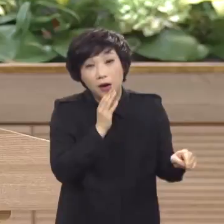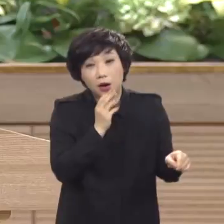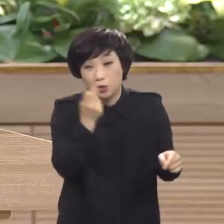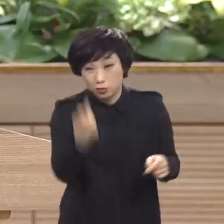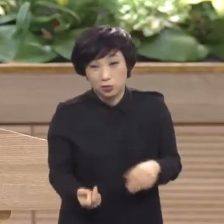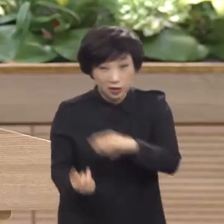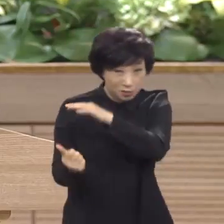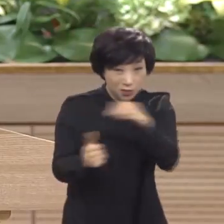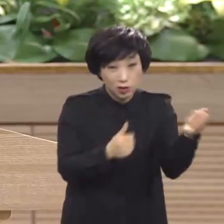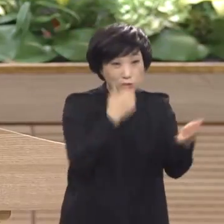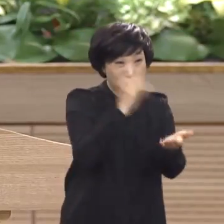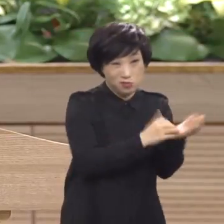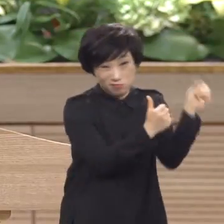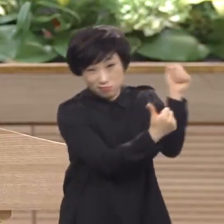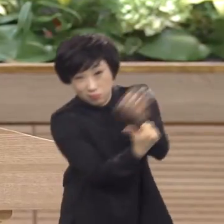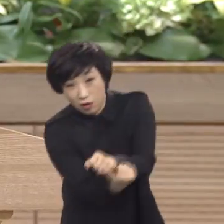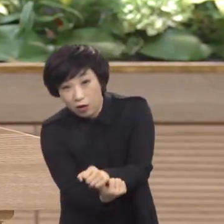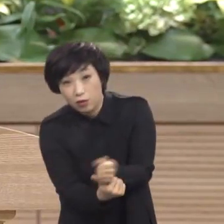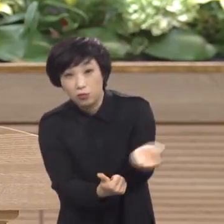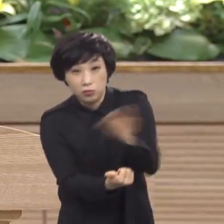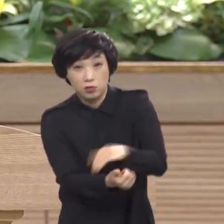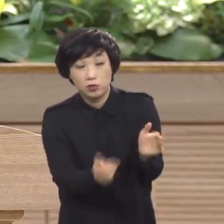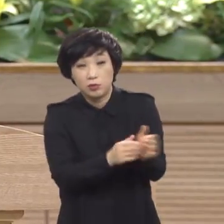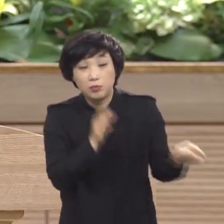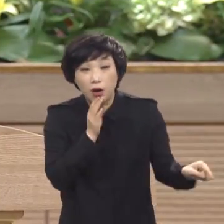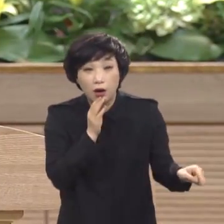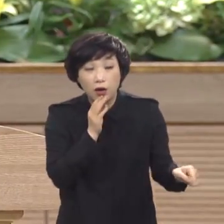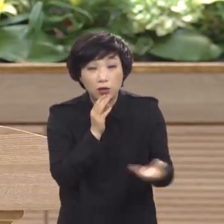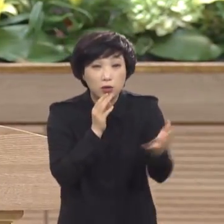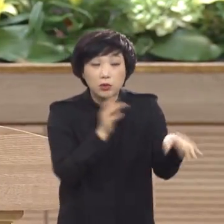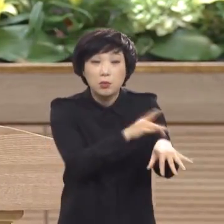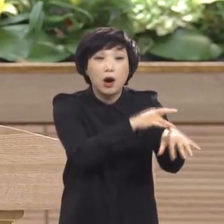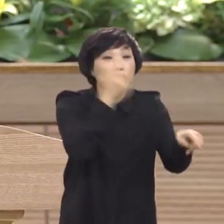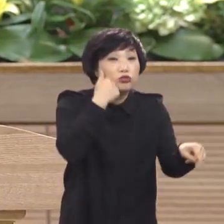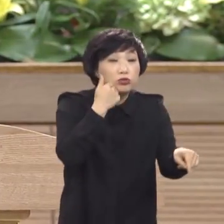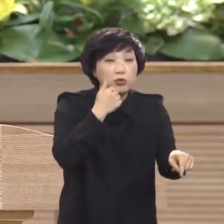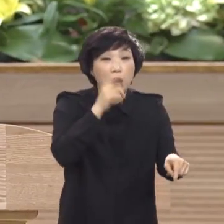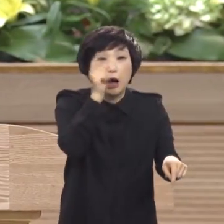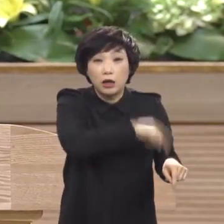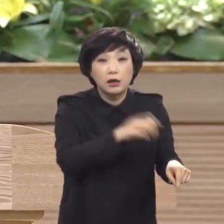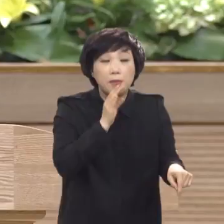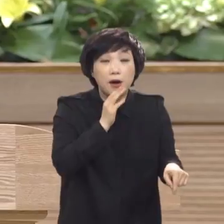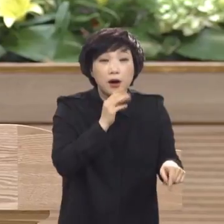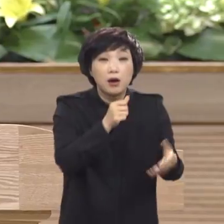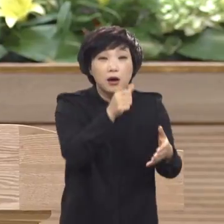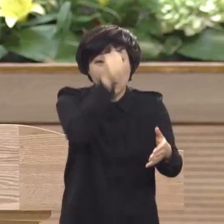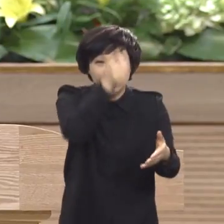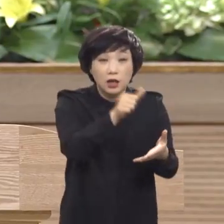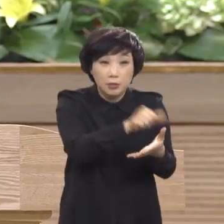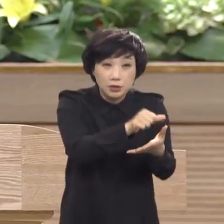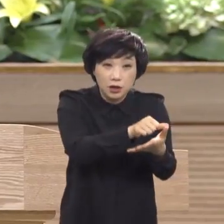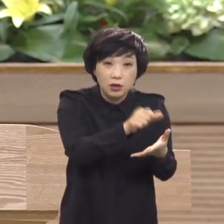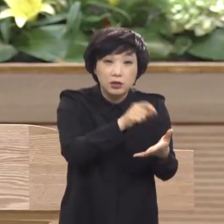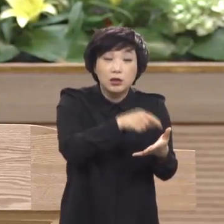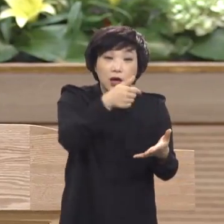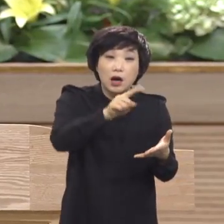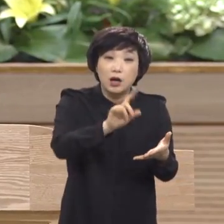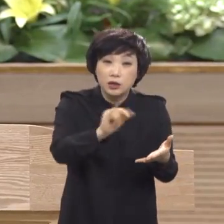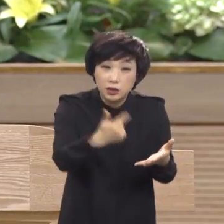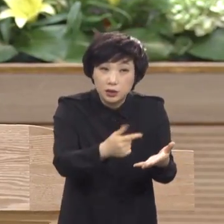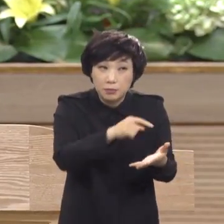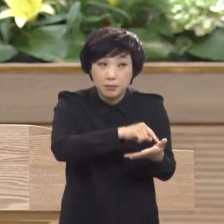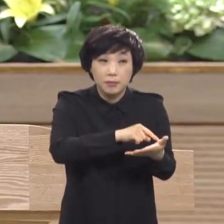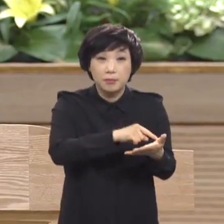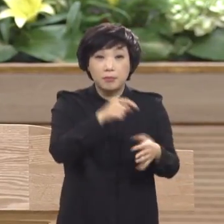그럼 마귀는 악한 자다. 악한 자가 가인의 마음을 격동하고